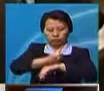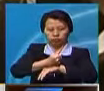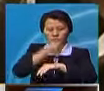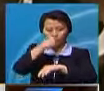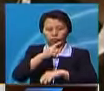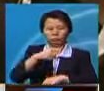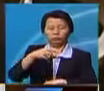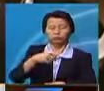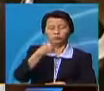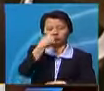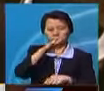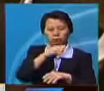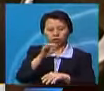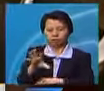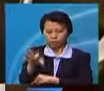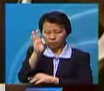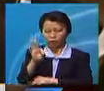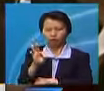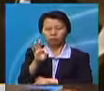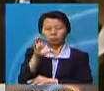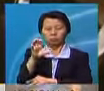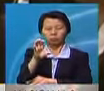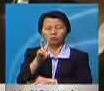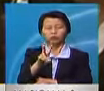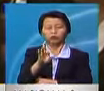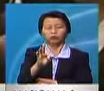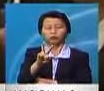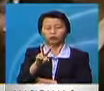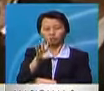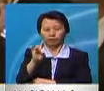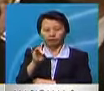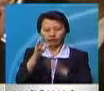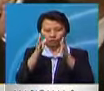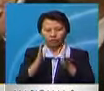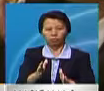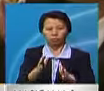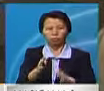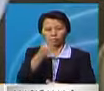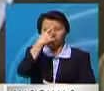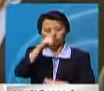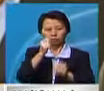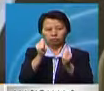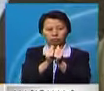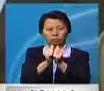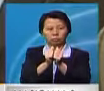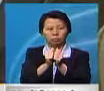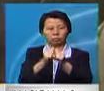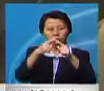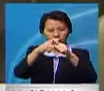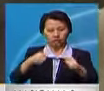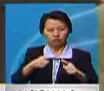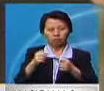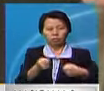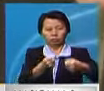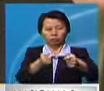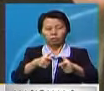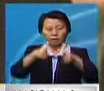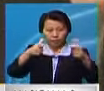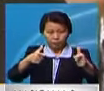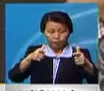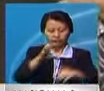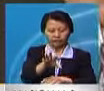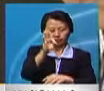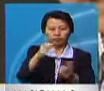bagi PRK itu selain melantik 928 petugas pilihan raya dengan Dewan Seri Bernam Sungai Besar